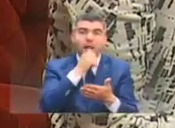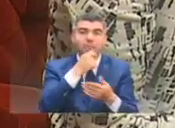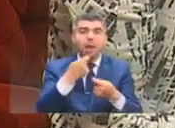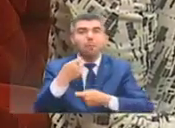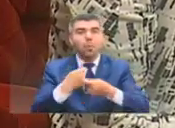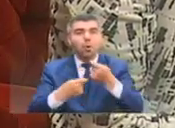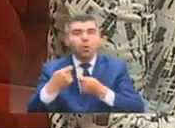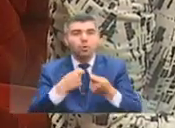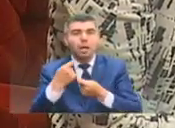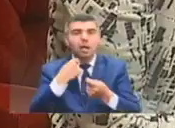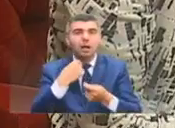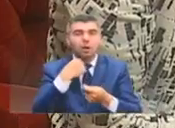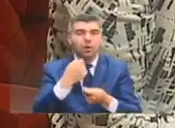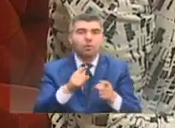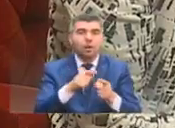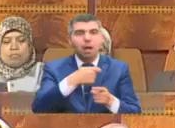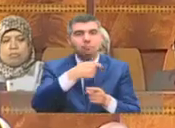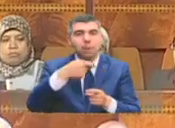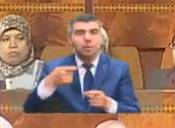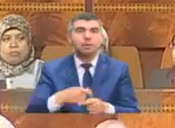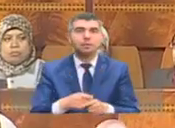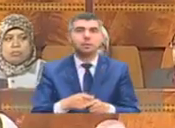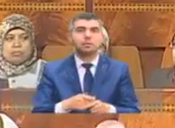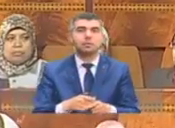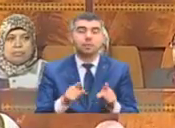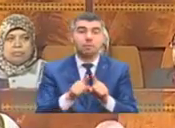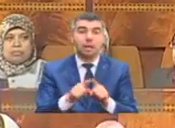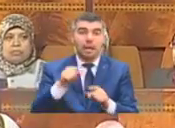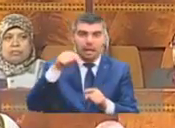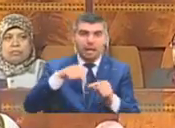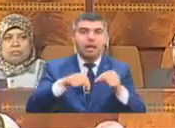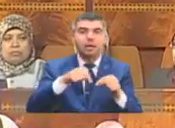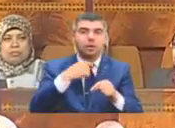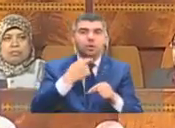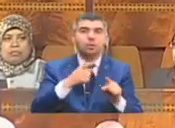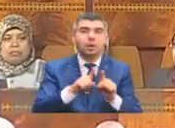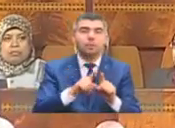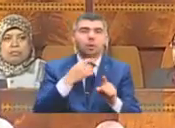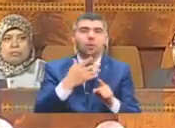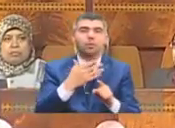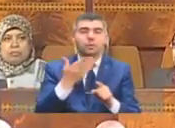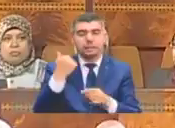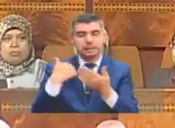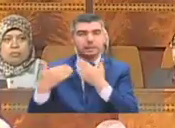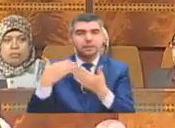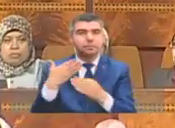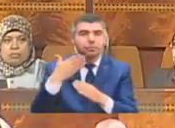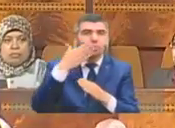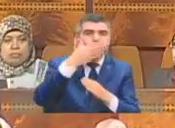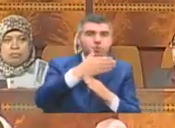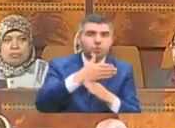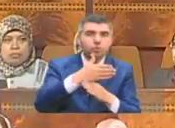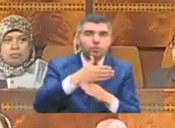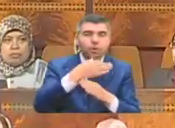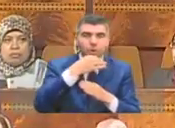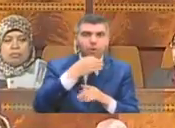عبر صهاريج. السيدة الوزيرة كاين ثقب درتوه في الفايجة، قلتوا لنا بأن كيريب، خص تجي واحد الآلة ديال لابو